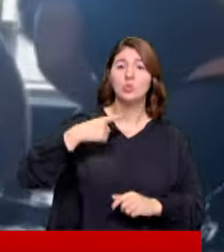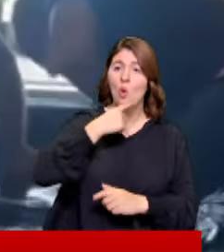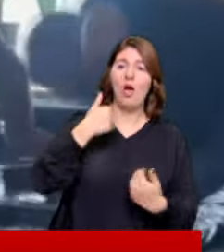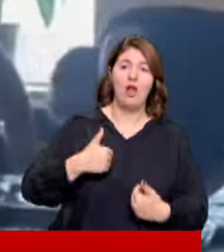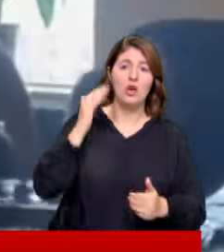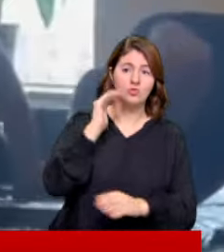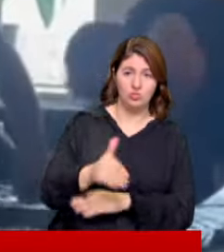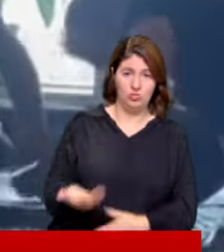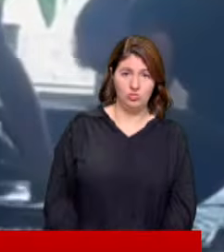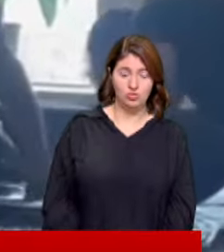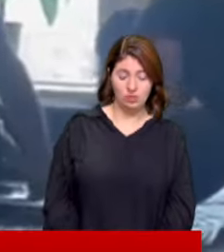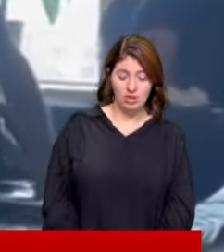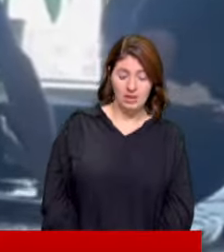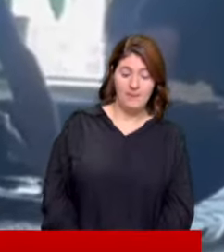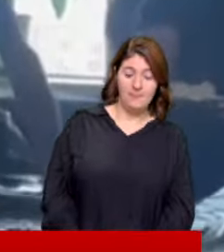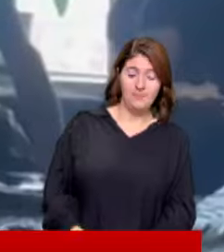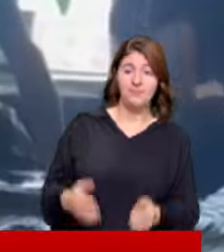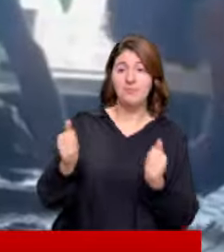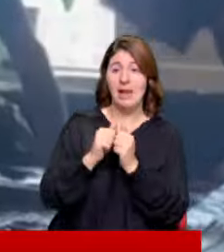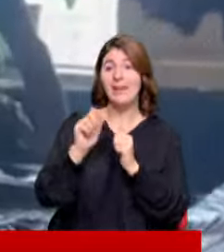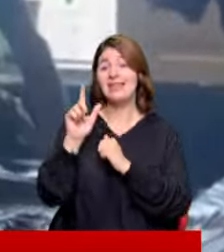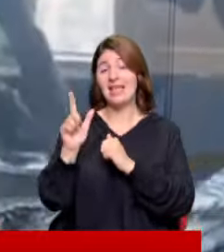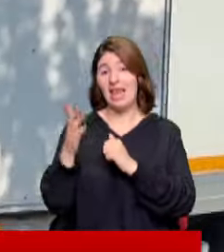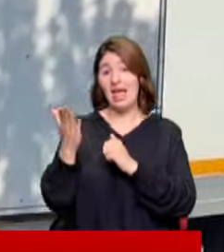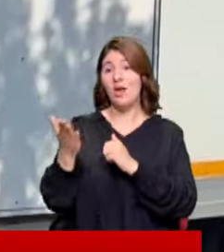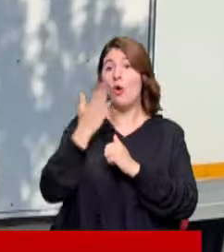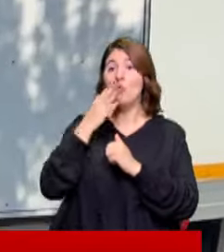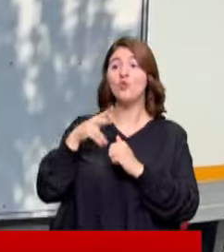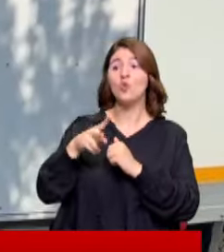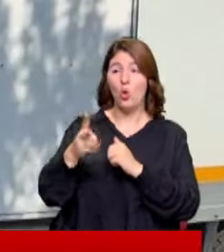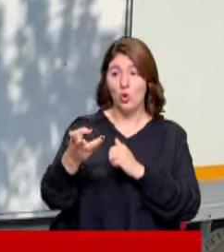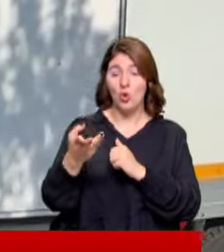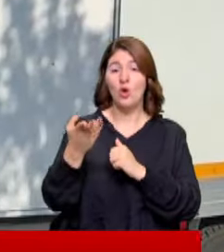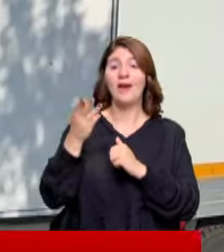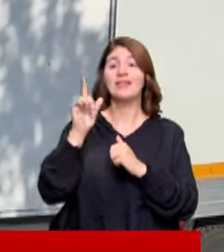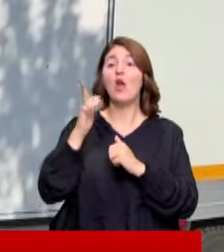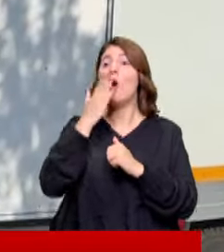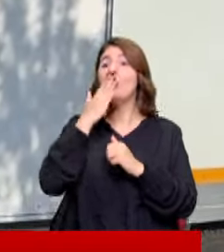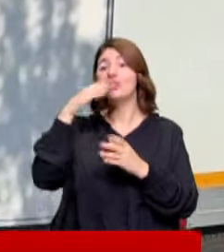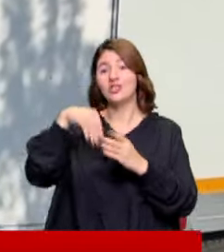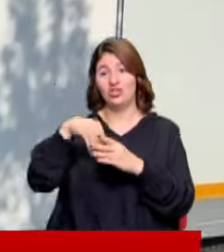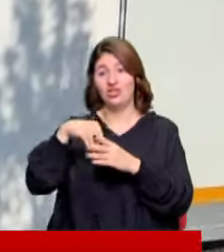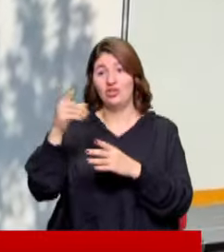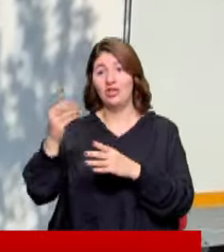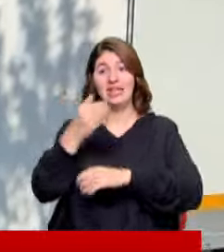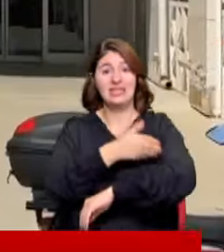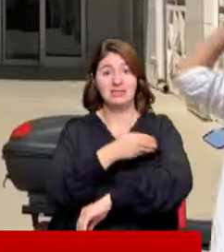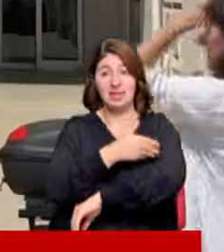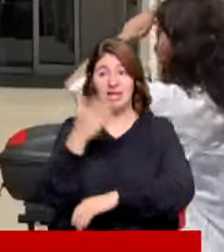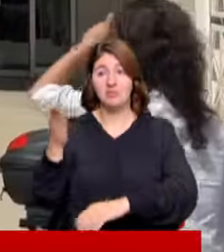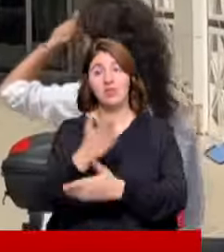düşüyor. Beraberinde gerek yollarımıza, gerek okullarımıza olan